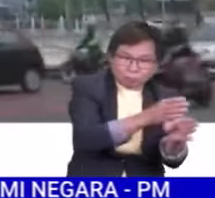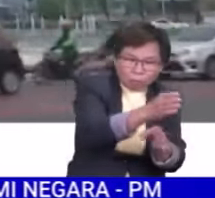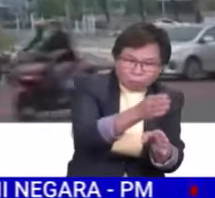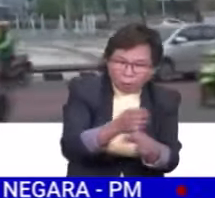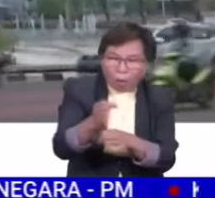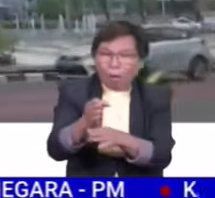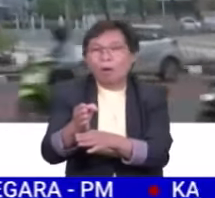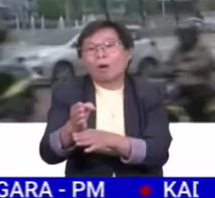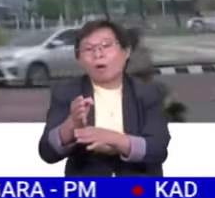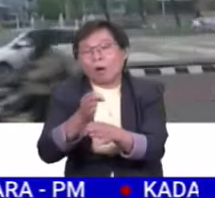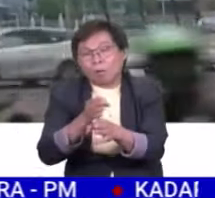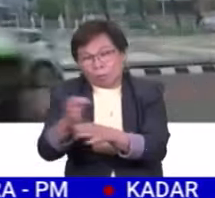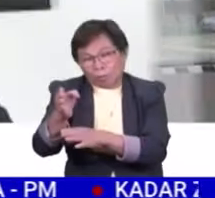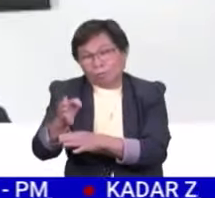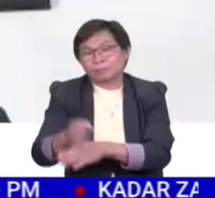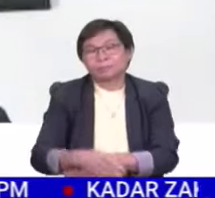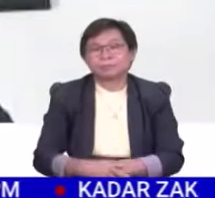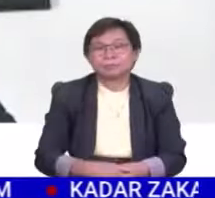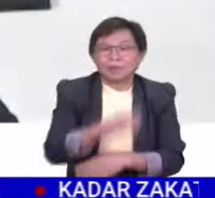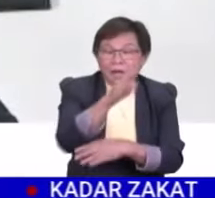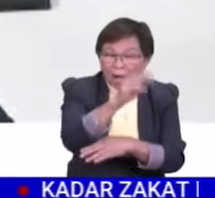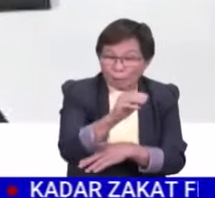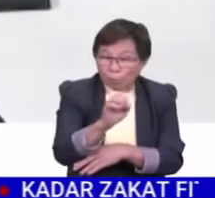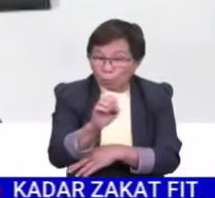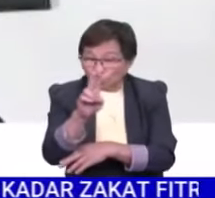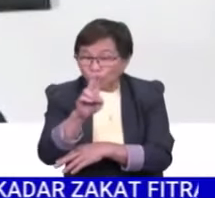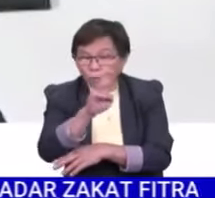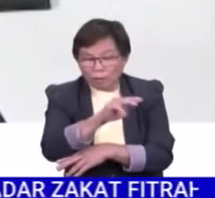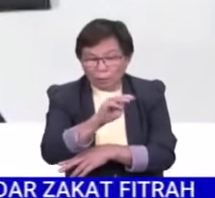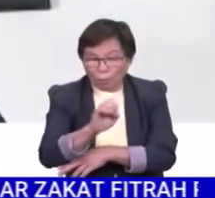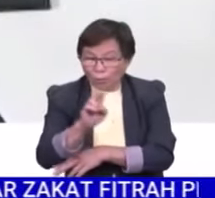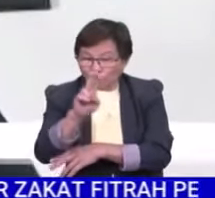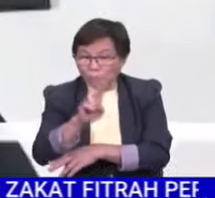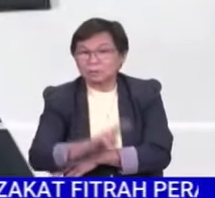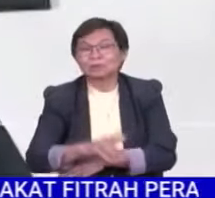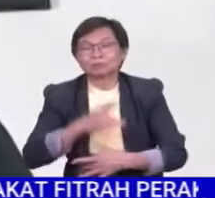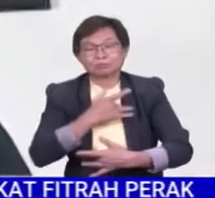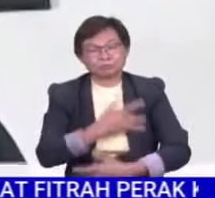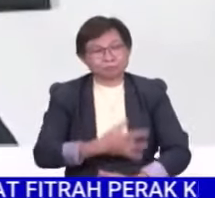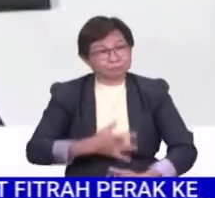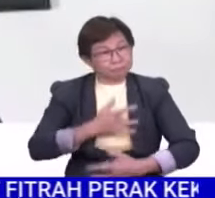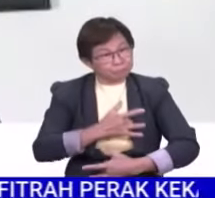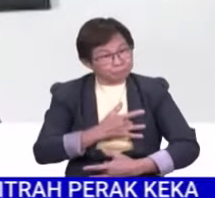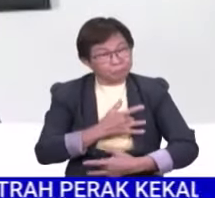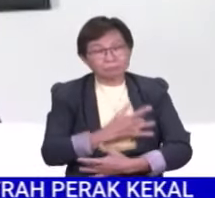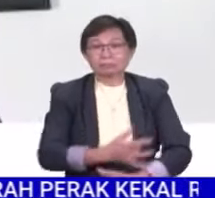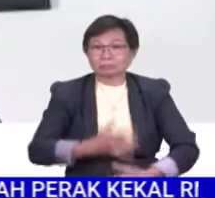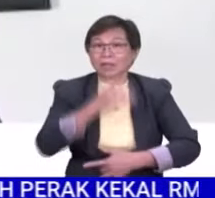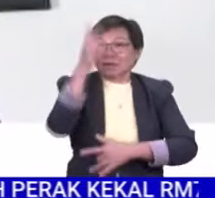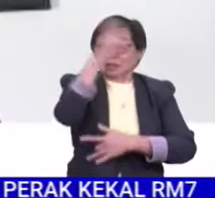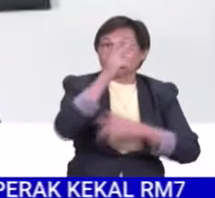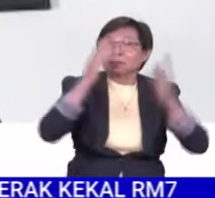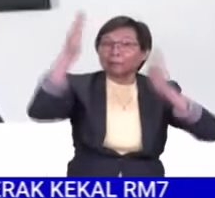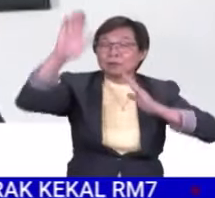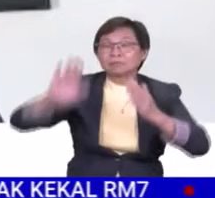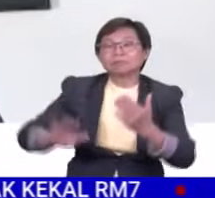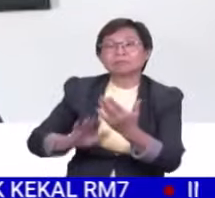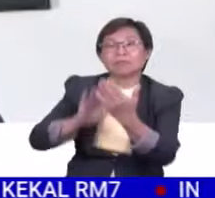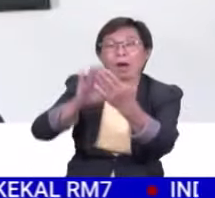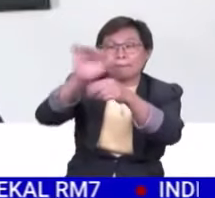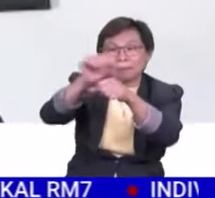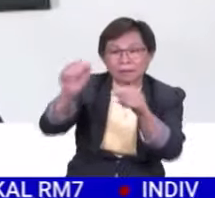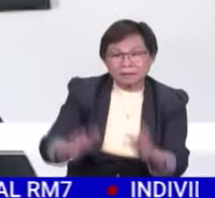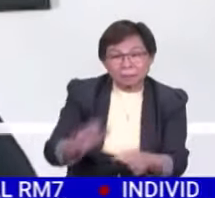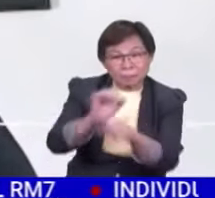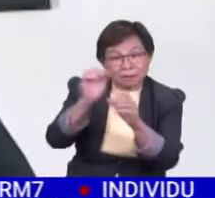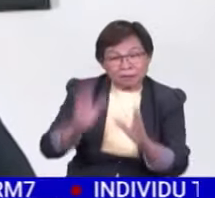tenaga kerja Indonesia. MOU ini juga sebenarnya adalah satu penghargaan kerajaan Malaysia terhadap